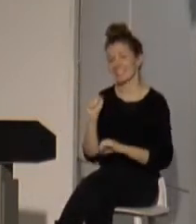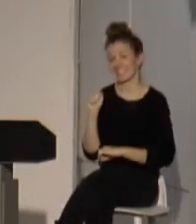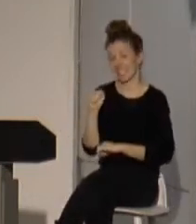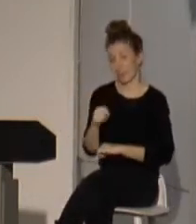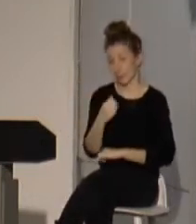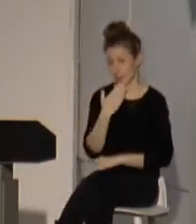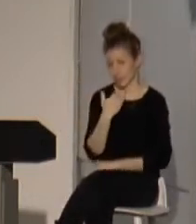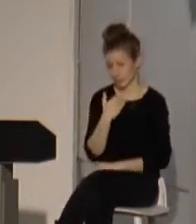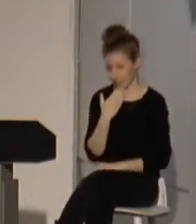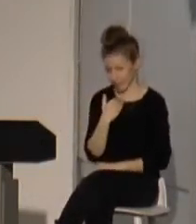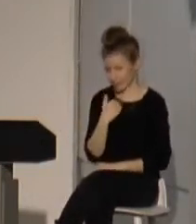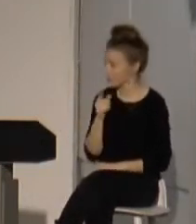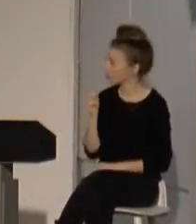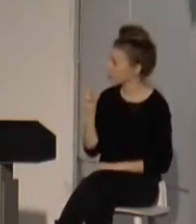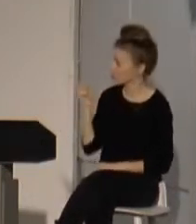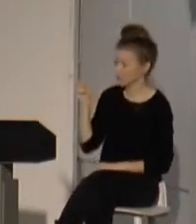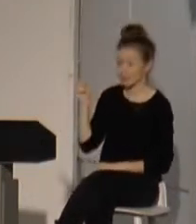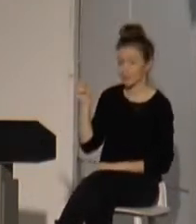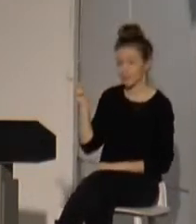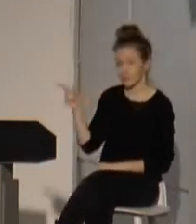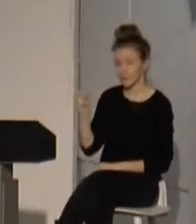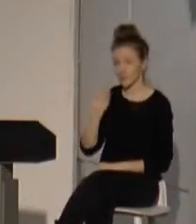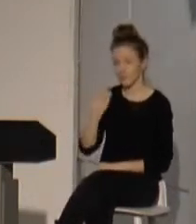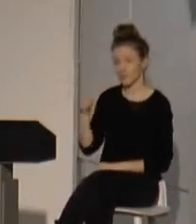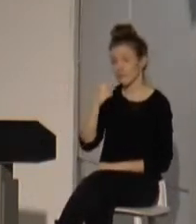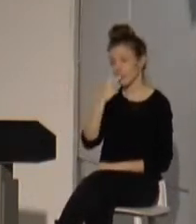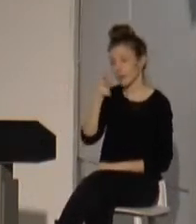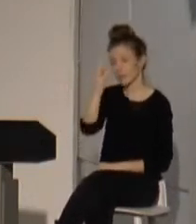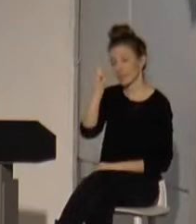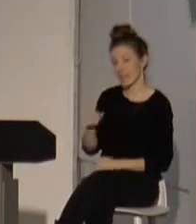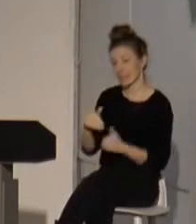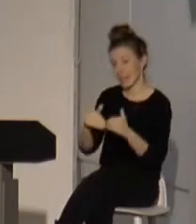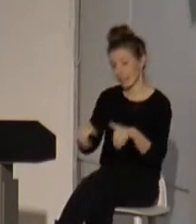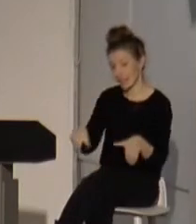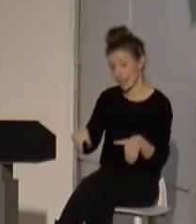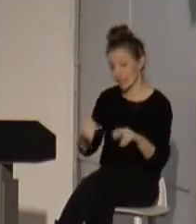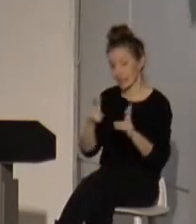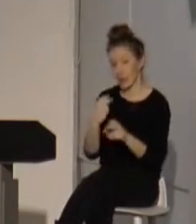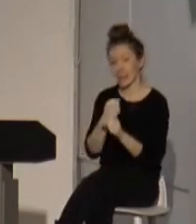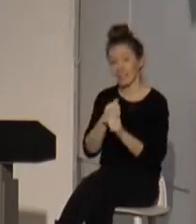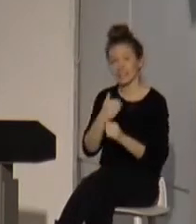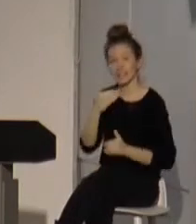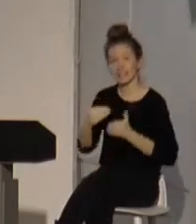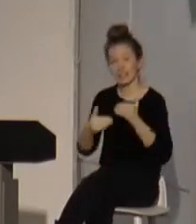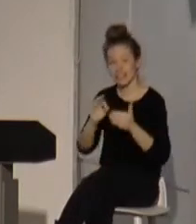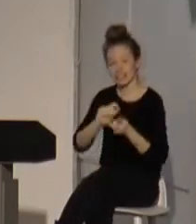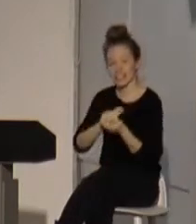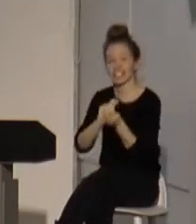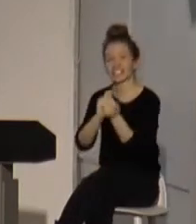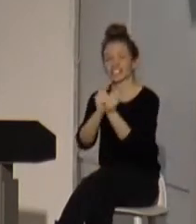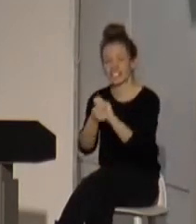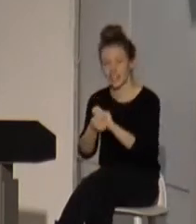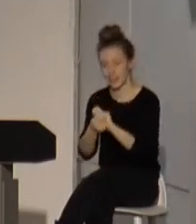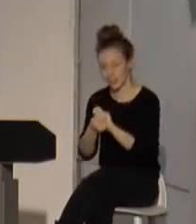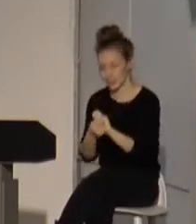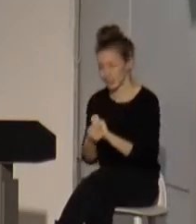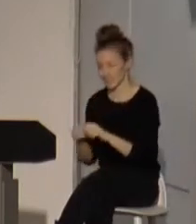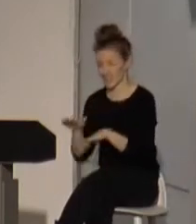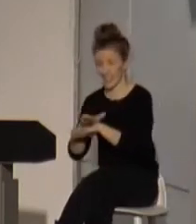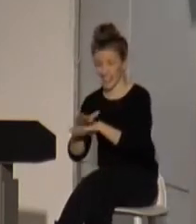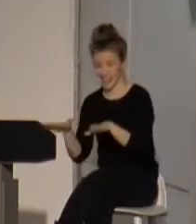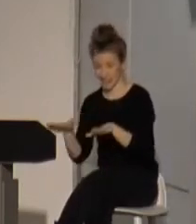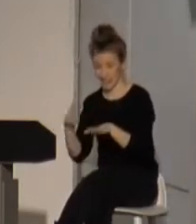אז פה בעצם בשקף אנחנו רואים איך האדם הנכה יכול לעשות איזשהו מהלך של שינוי, יציאה מהעמדה